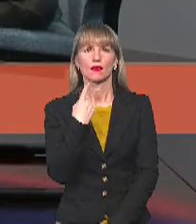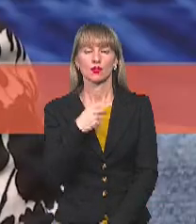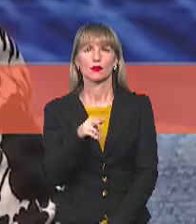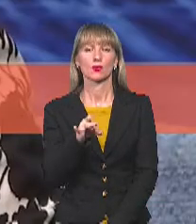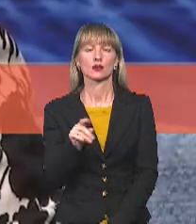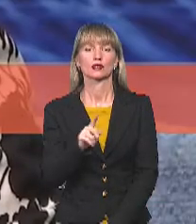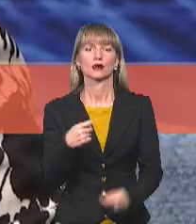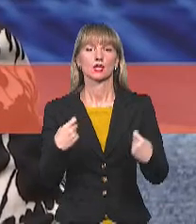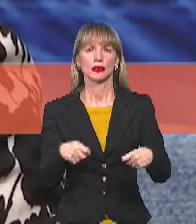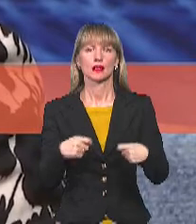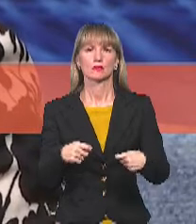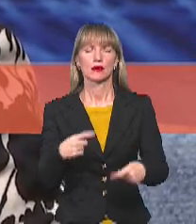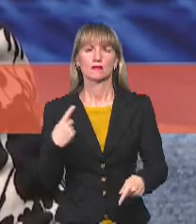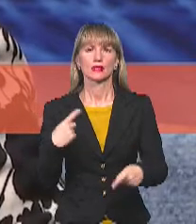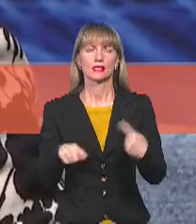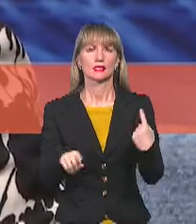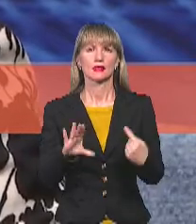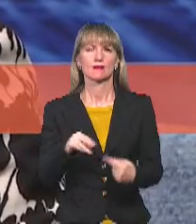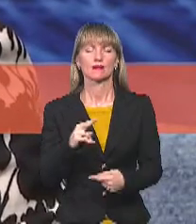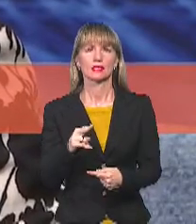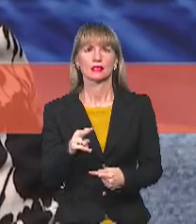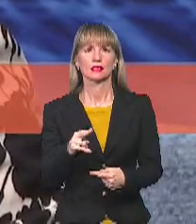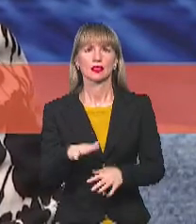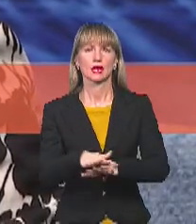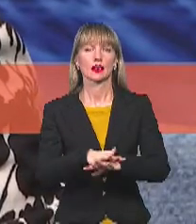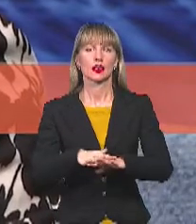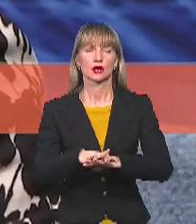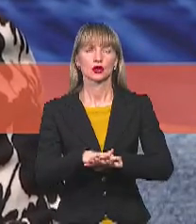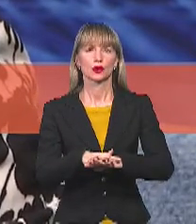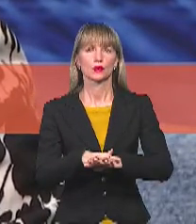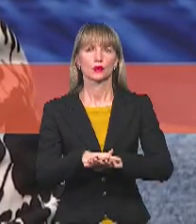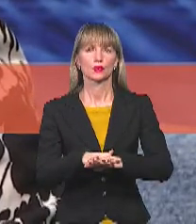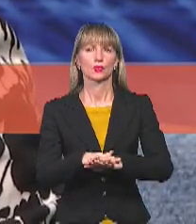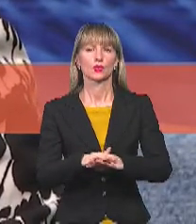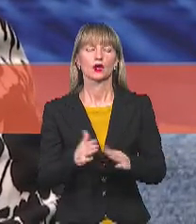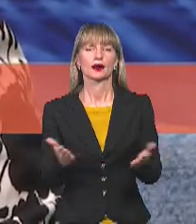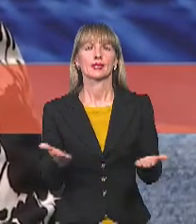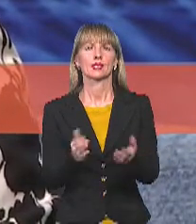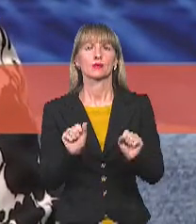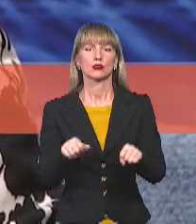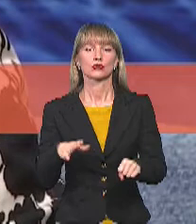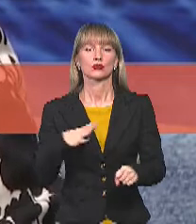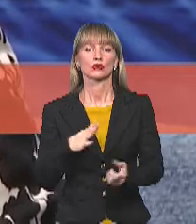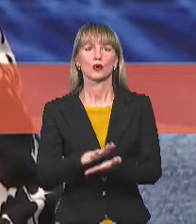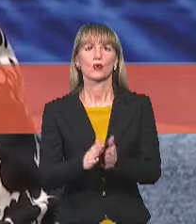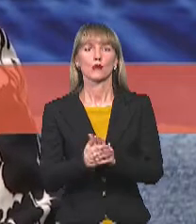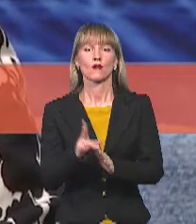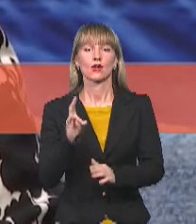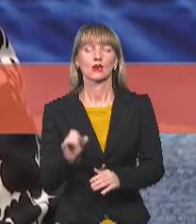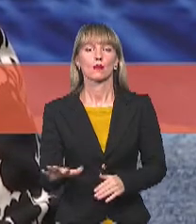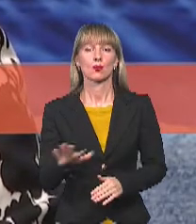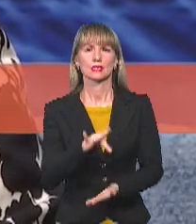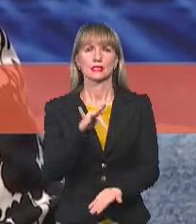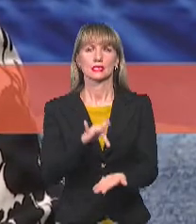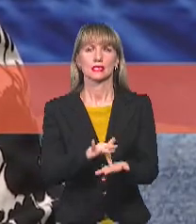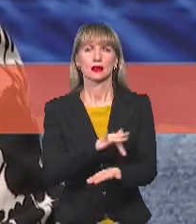що ярмарок відрізняється від ринку. Які можуть бути умови на площі